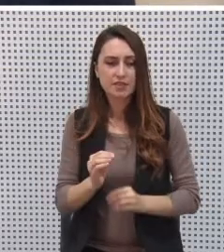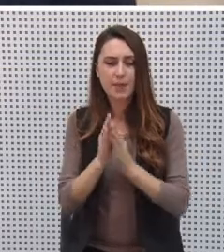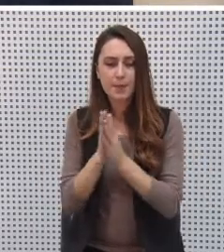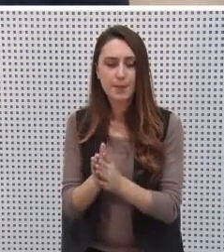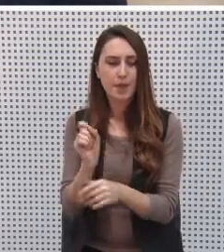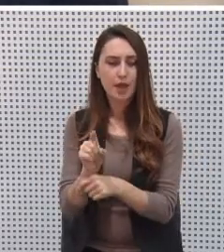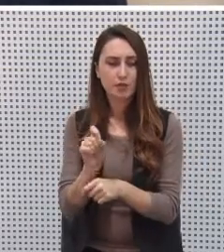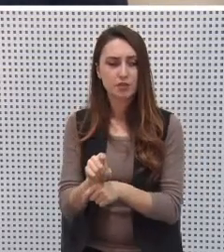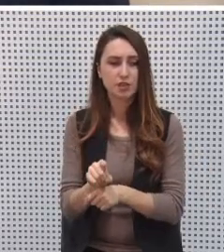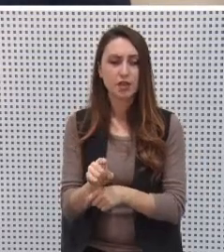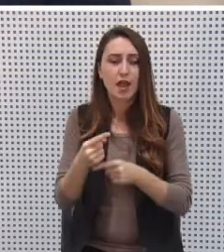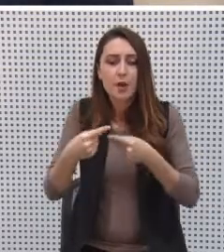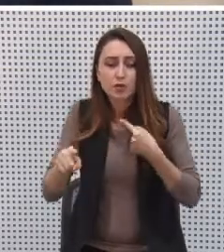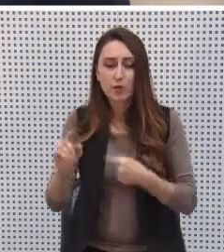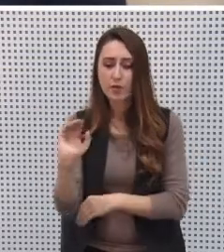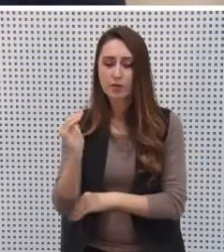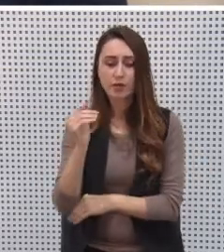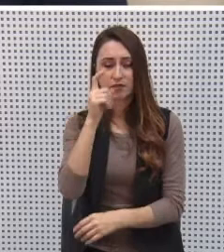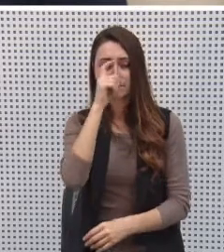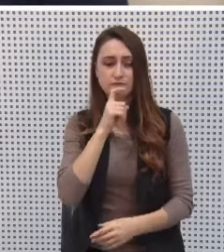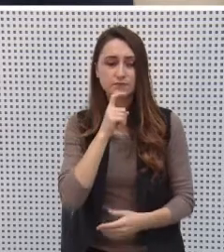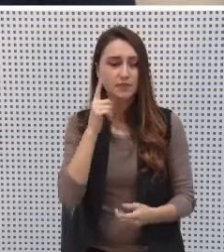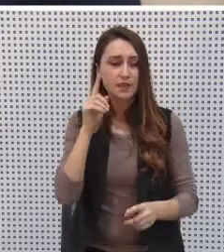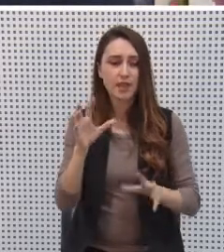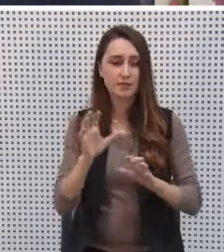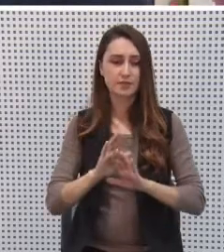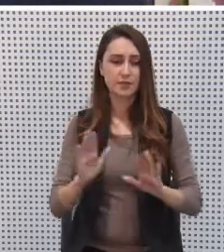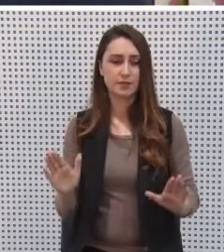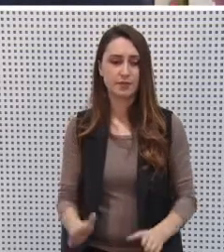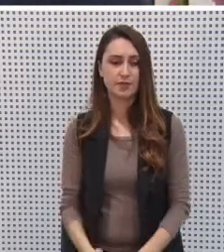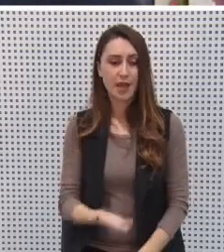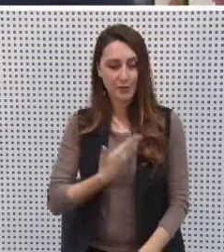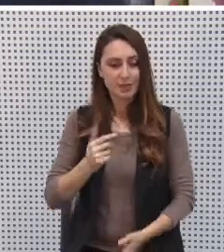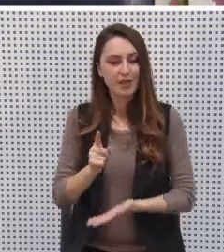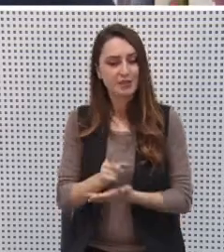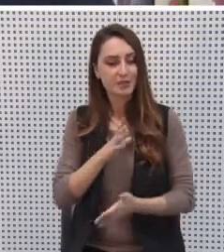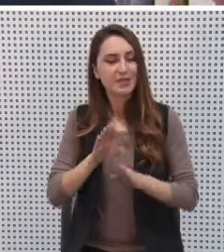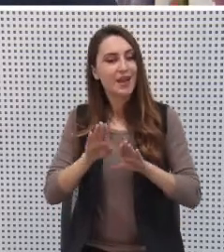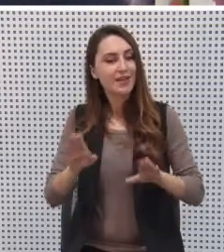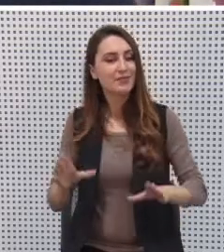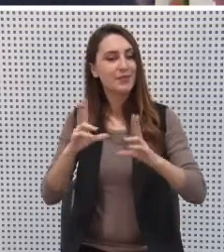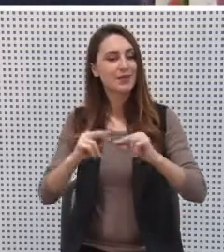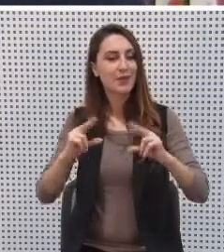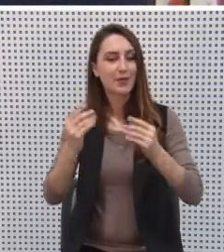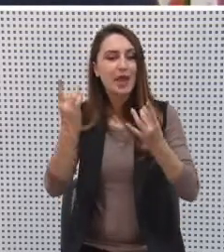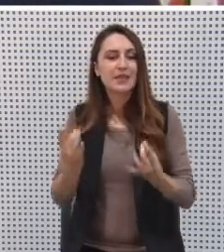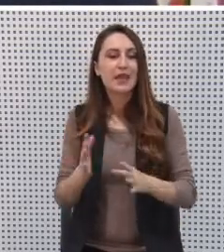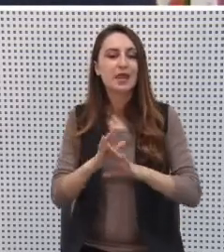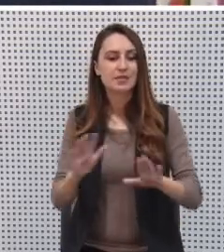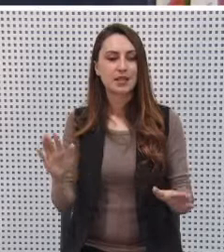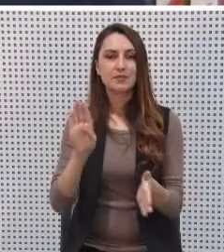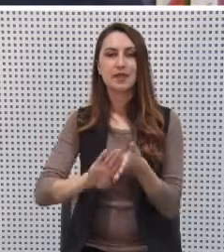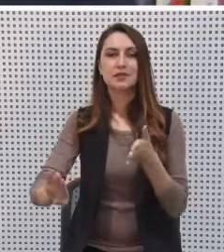что иной, по-другому ребенок вас никак не воспримет и не поймет. Мы должны быть вот такими педагогами, не